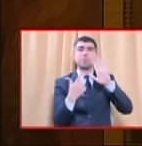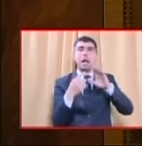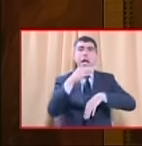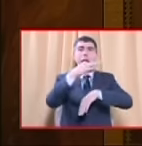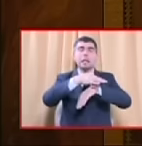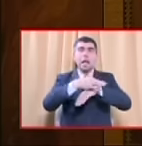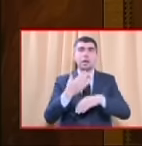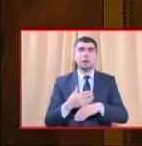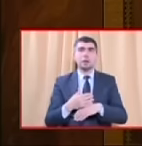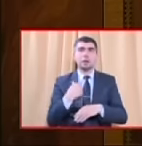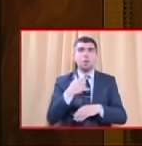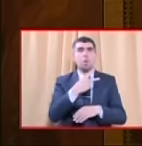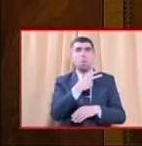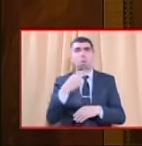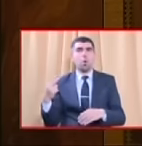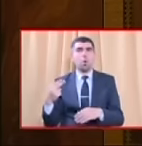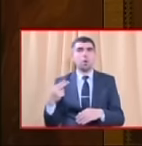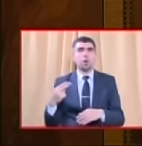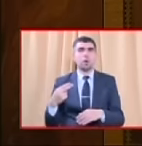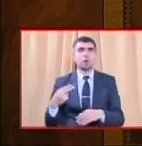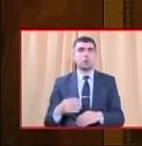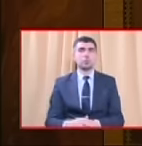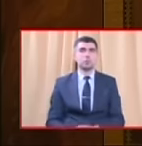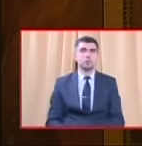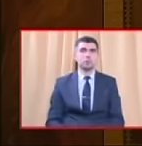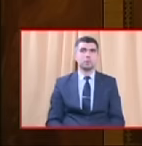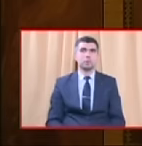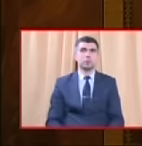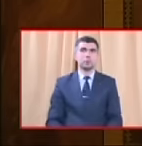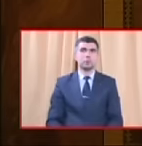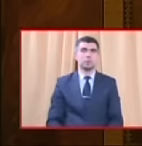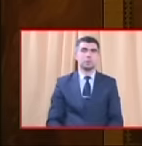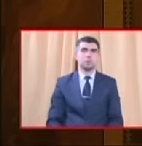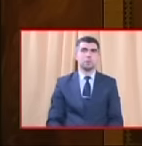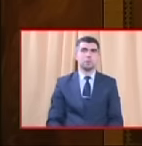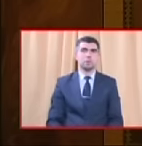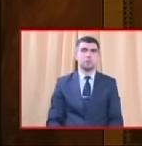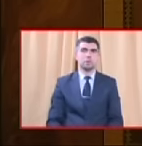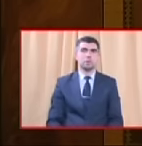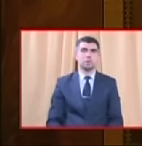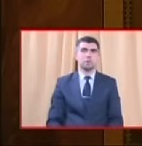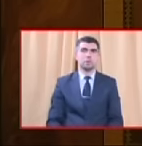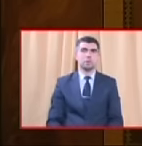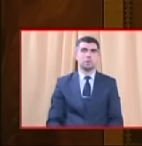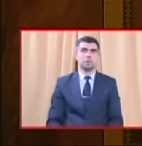دقائق وامنع انا تنعتبر من هنا بدات الانتخابات راه سيديروا لنا جوج بقى